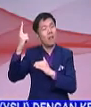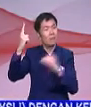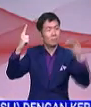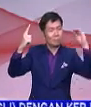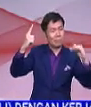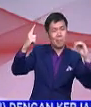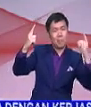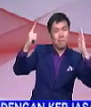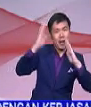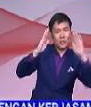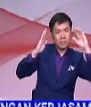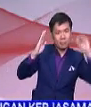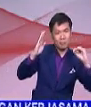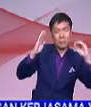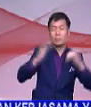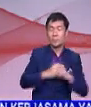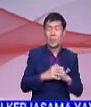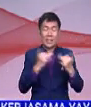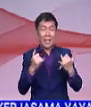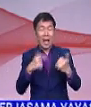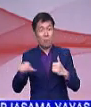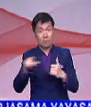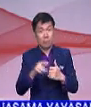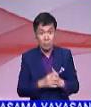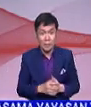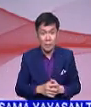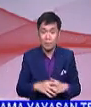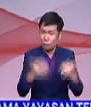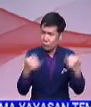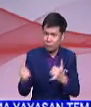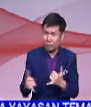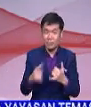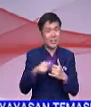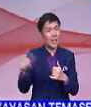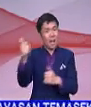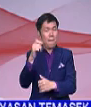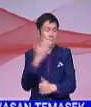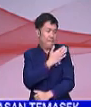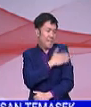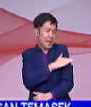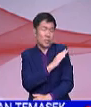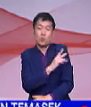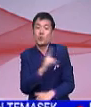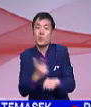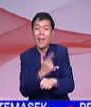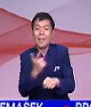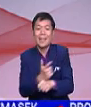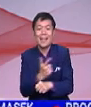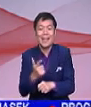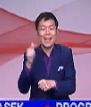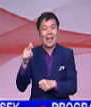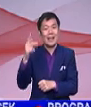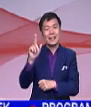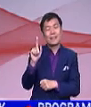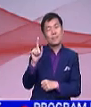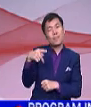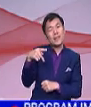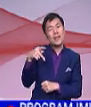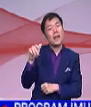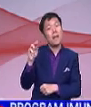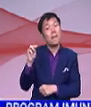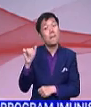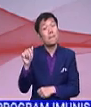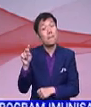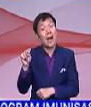Tingkatkan keserasian ketika mengawal permainan. Itu yang diungkapkan bekas jurulatih bawah 15 tahun kebangsaan P. Maniam. Ia